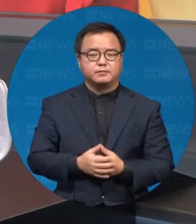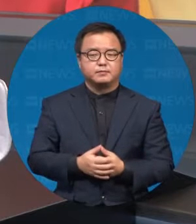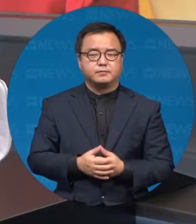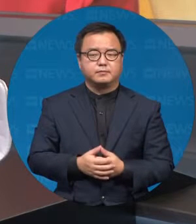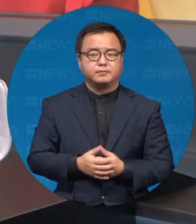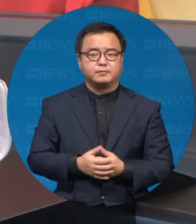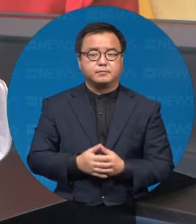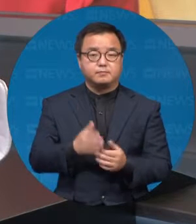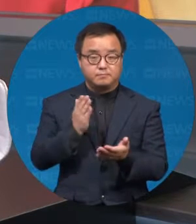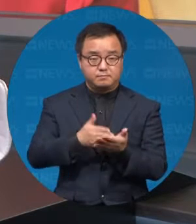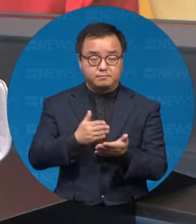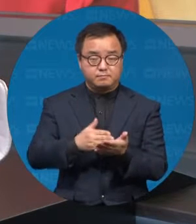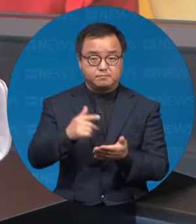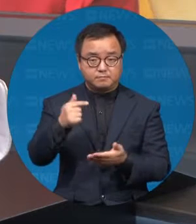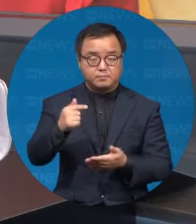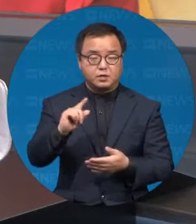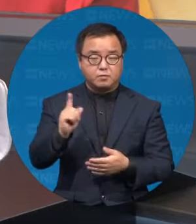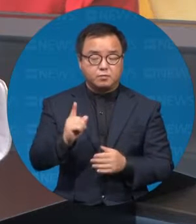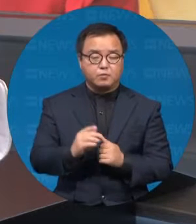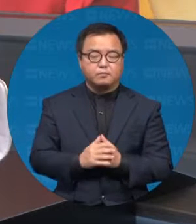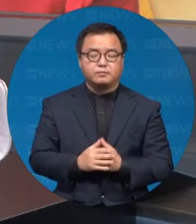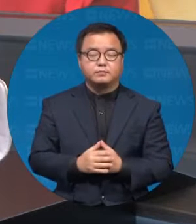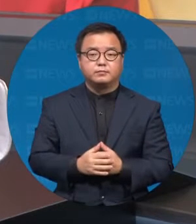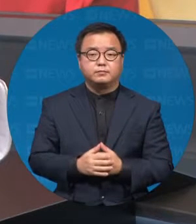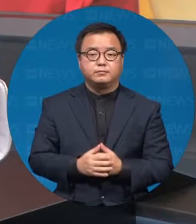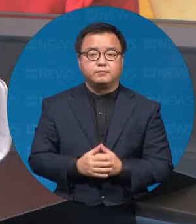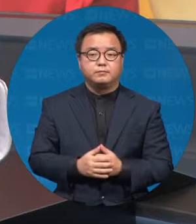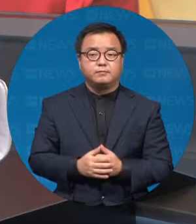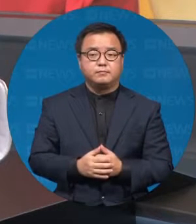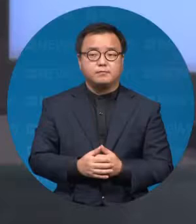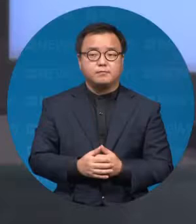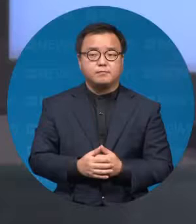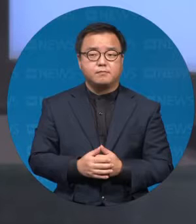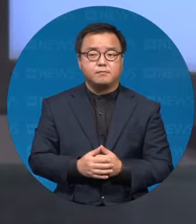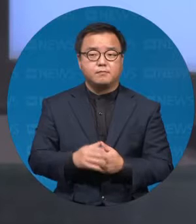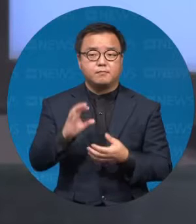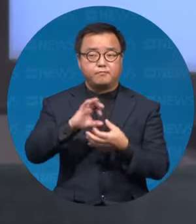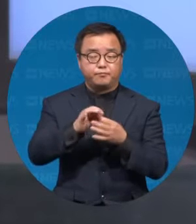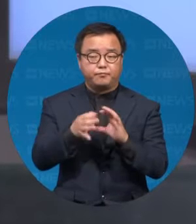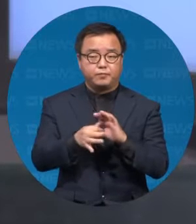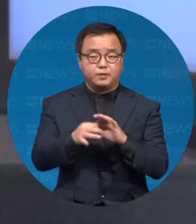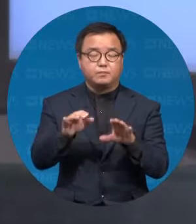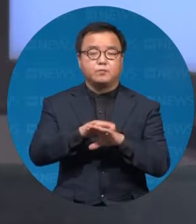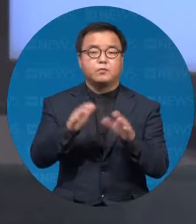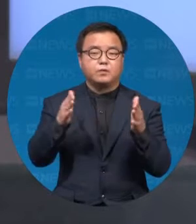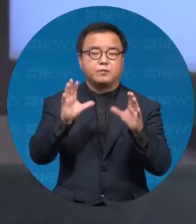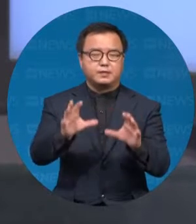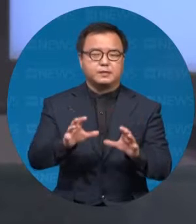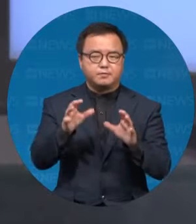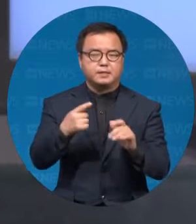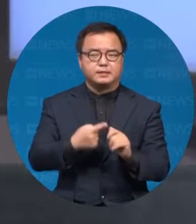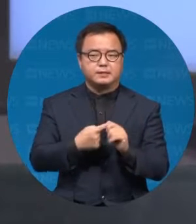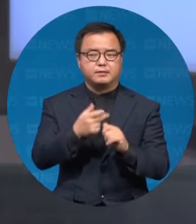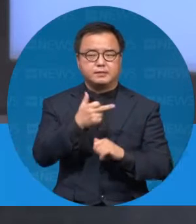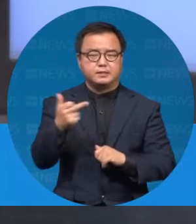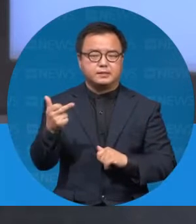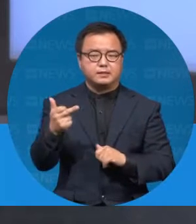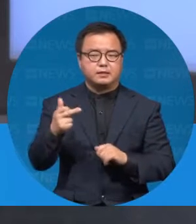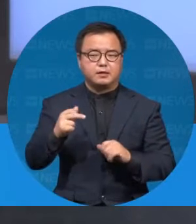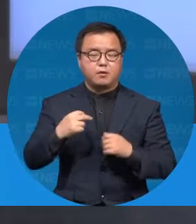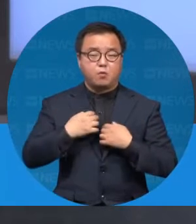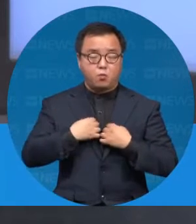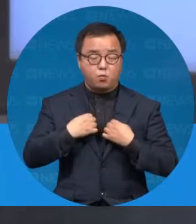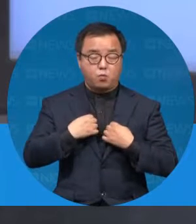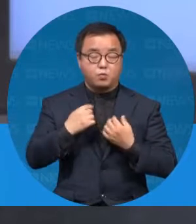자, 오늘 뉴스지 이제 알아볼 차례인데요. 어떤 소식 준비하셨나요? 네, 올림픽 무대는 세계에서 가장 큰